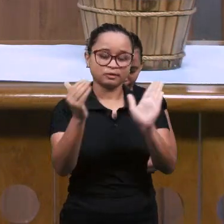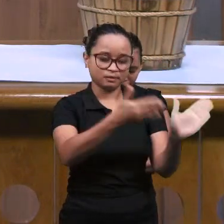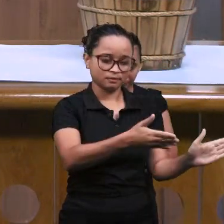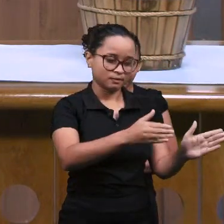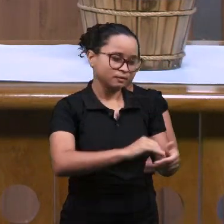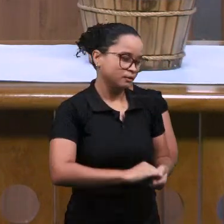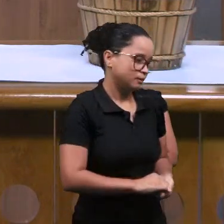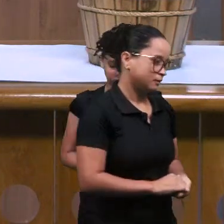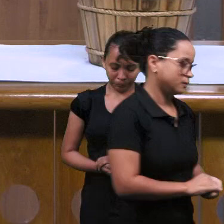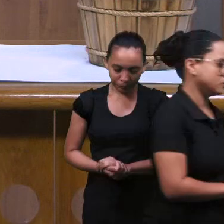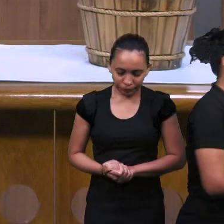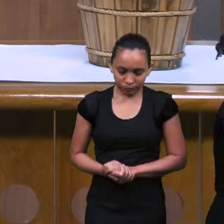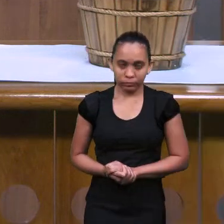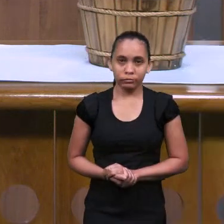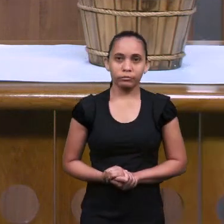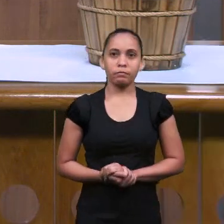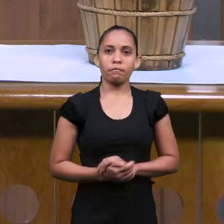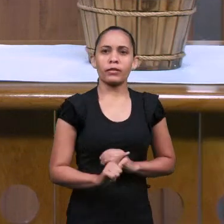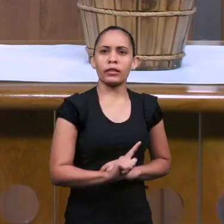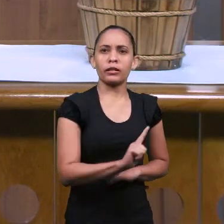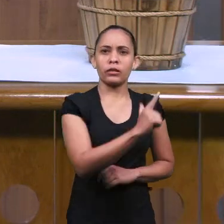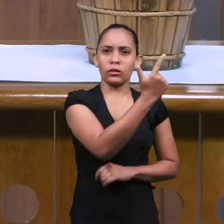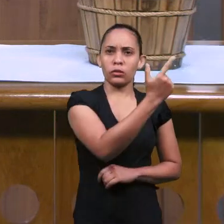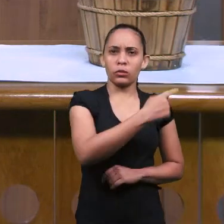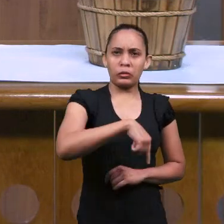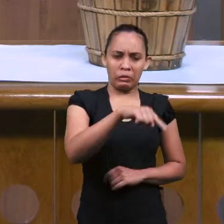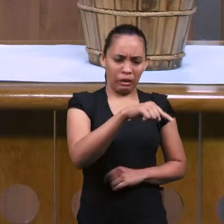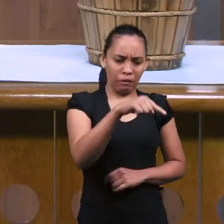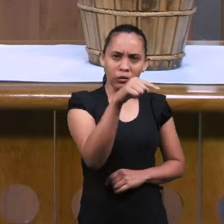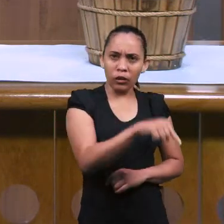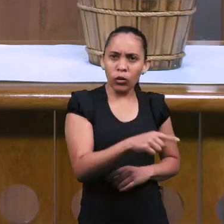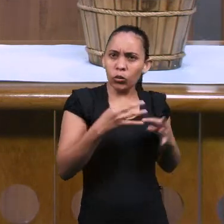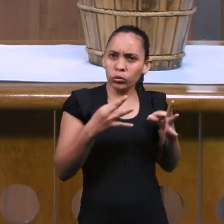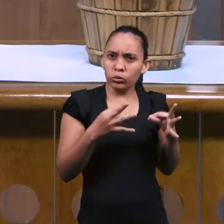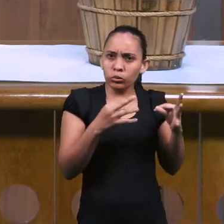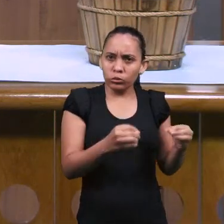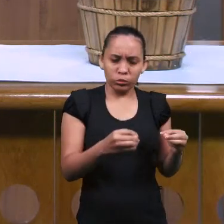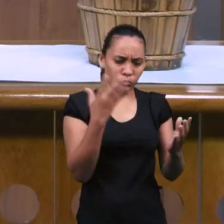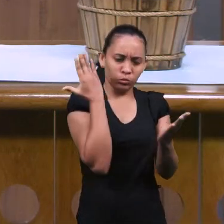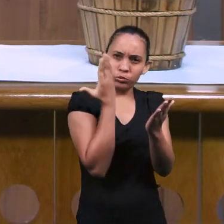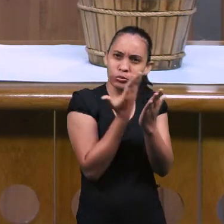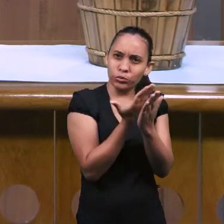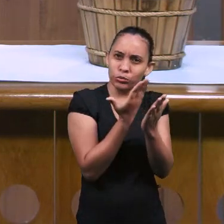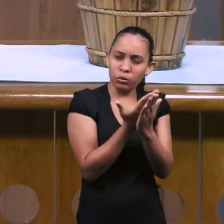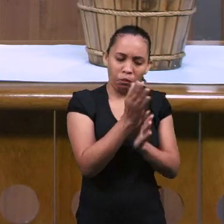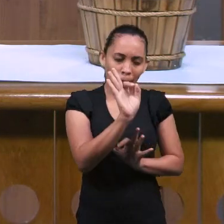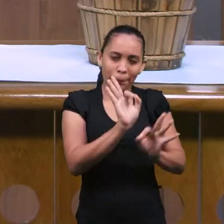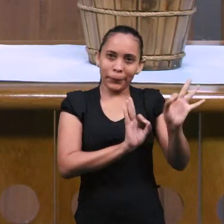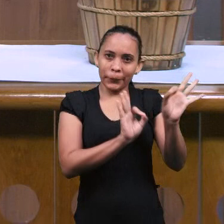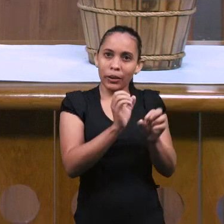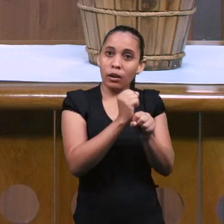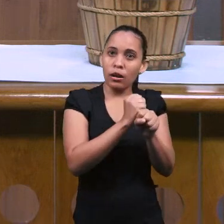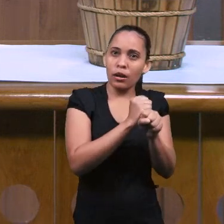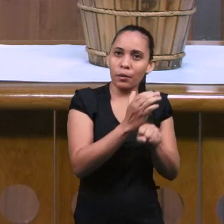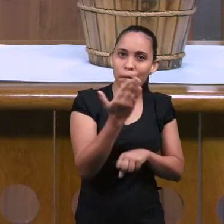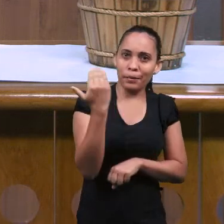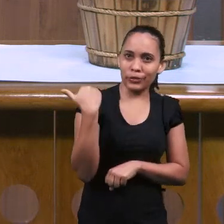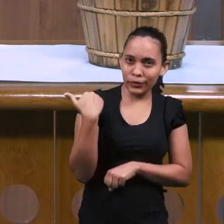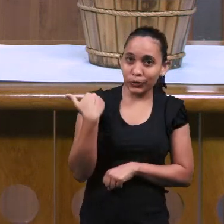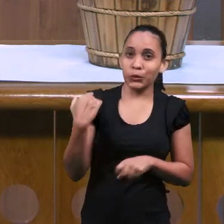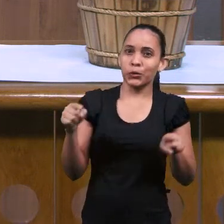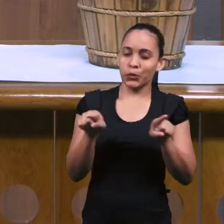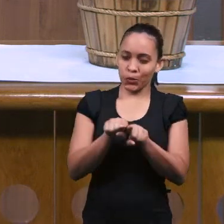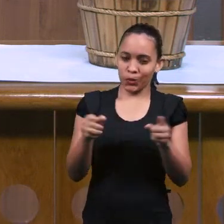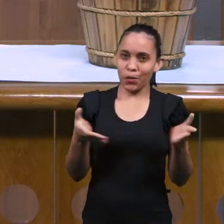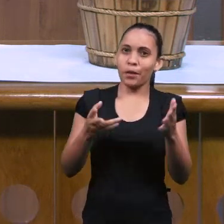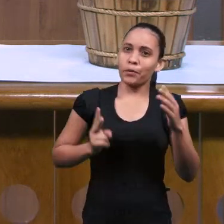étaient dehors, ils sont en train de venir. Toutes les études que nous avons faites pendant l'année dernière, nous allons continuer à faire. De temps en temps,